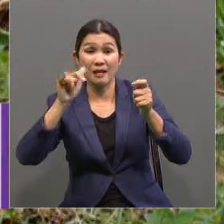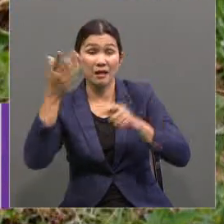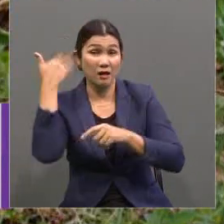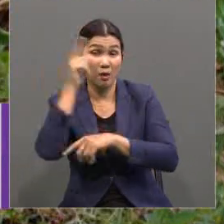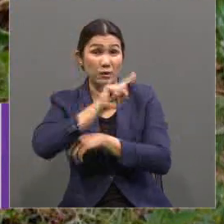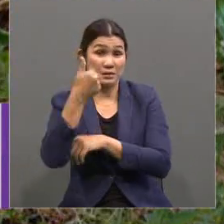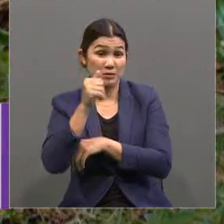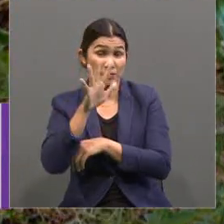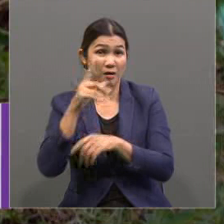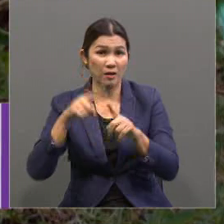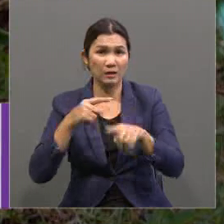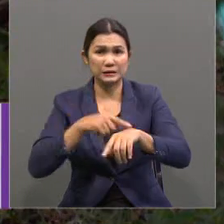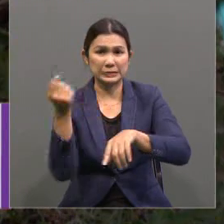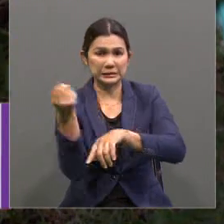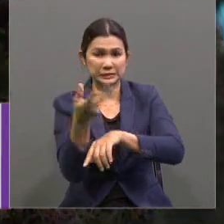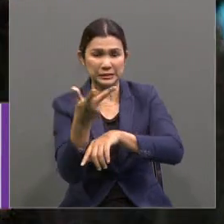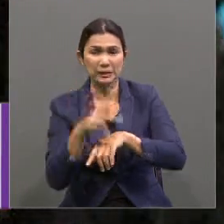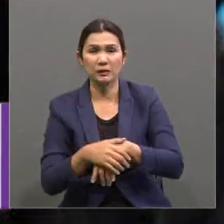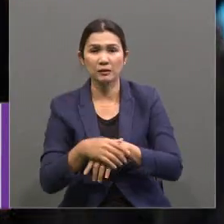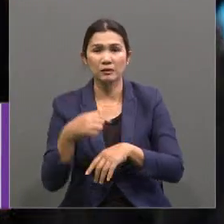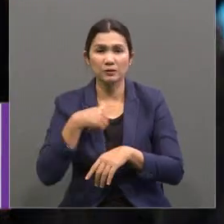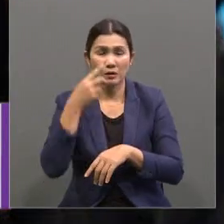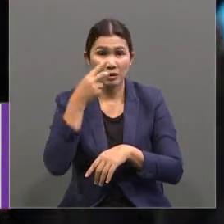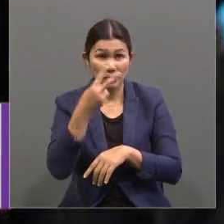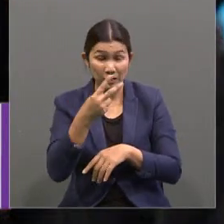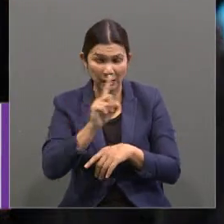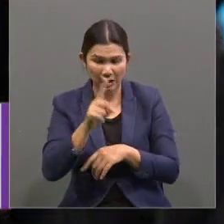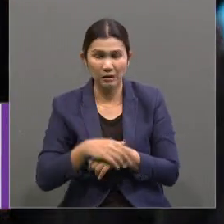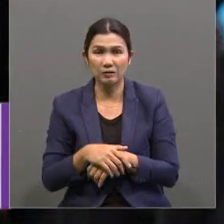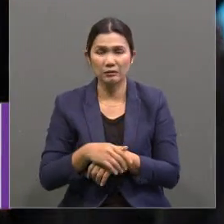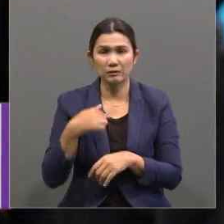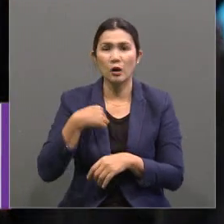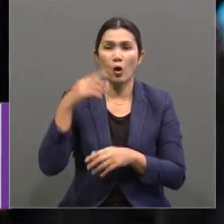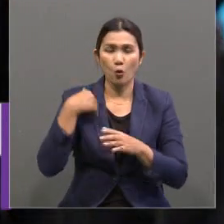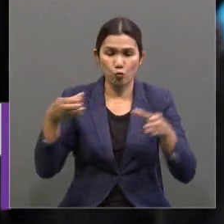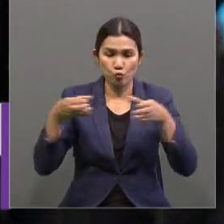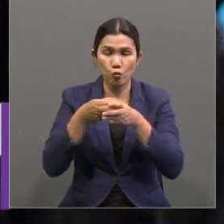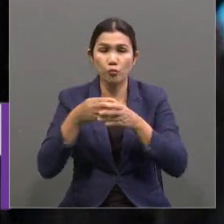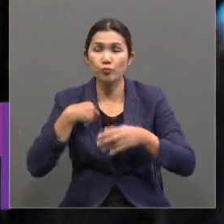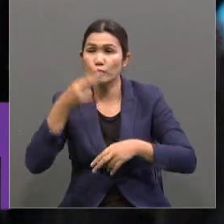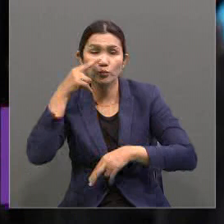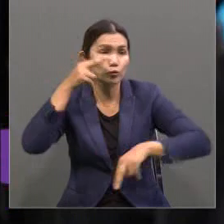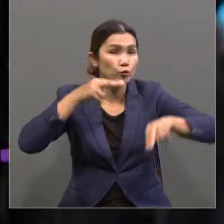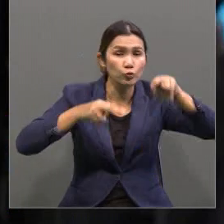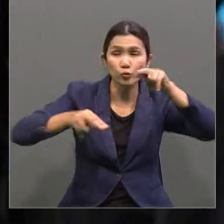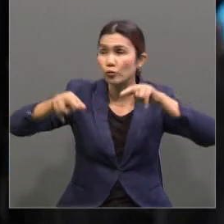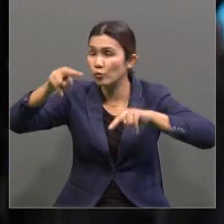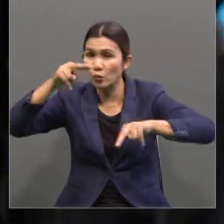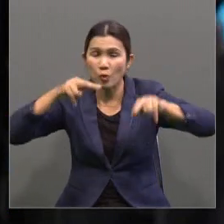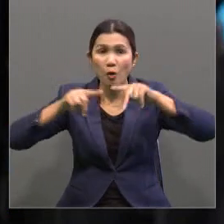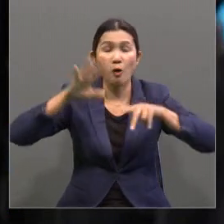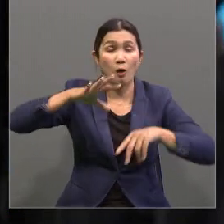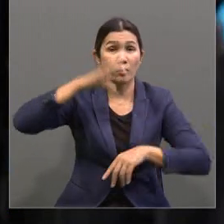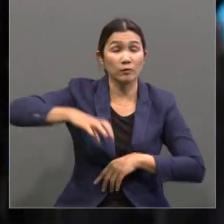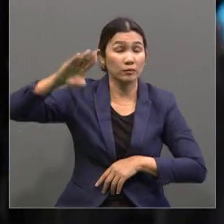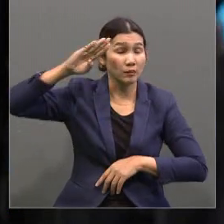15ตุลาคมครับเวลาประมาณ 3:00นโดยทางสพยะหารับแจ้งนะครับว่าขณะที่เจ้าหน้าที่ชุดลาดตรเวณของเจ้าหน้าที่กรมทหาร